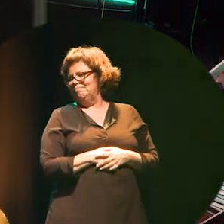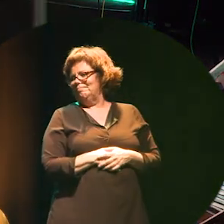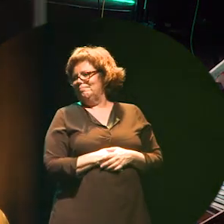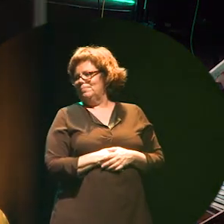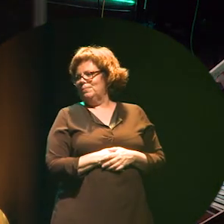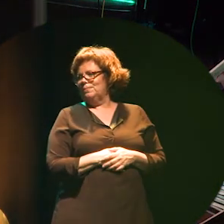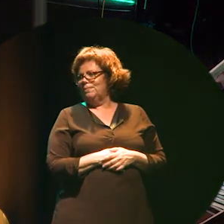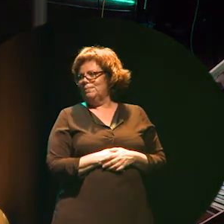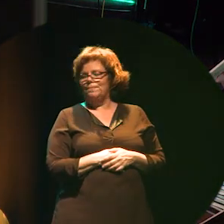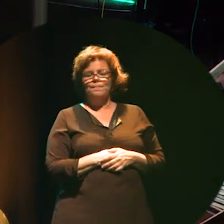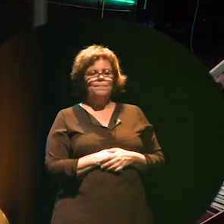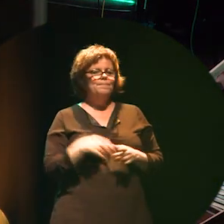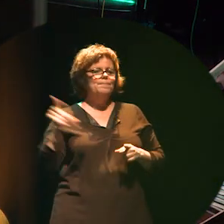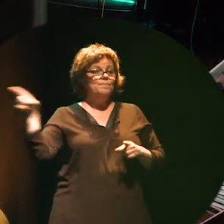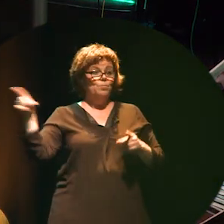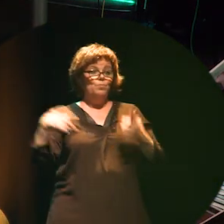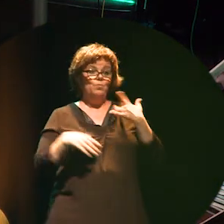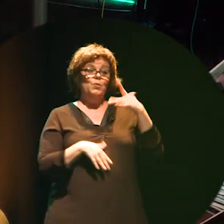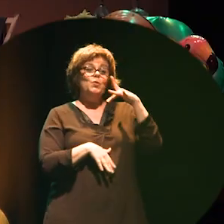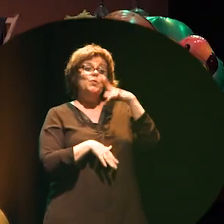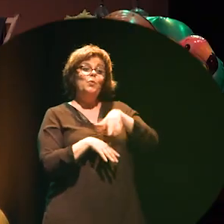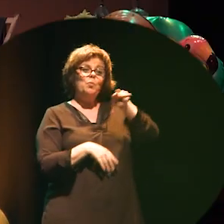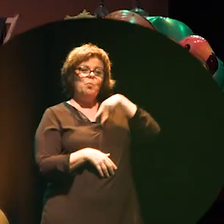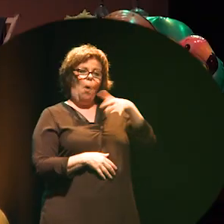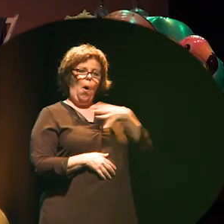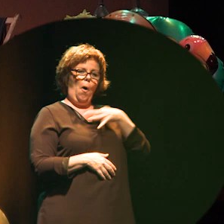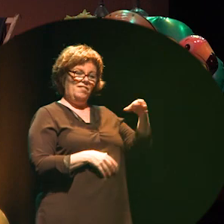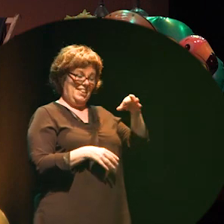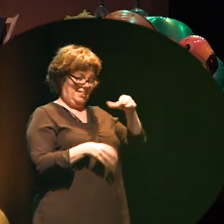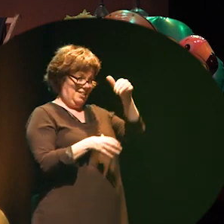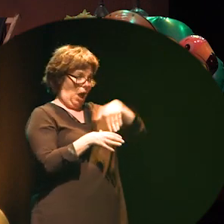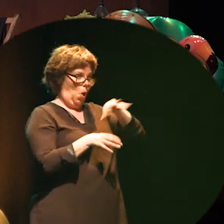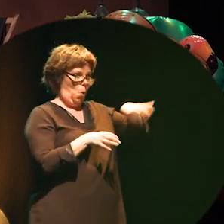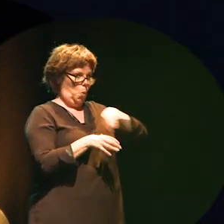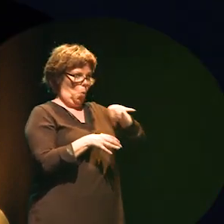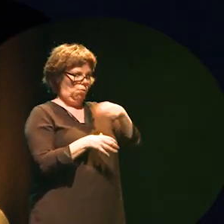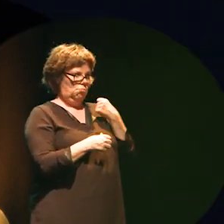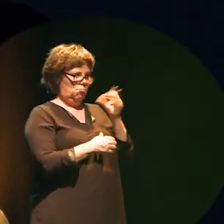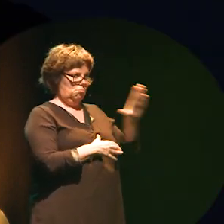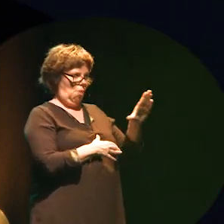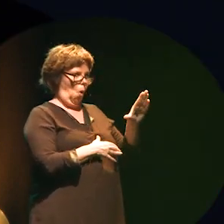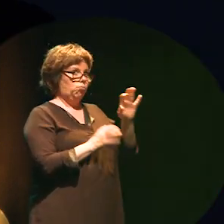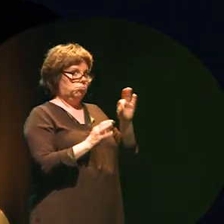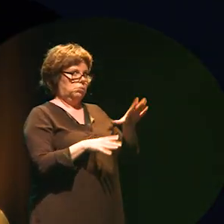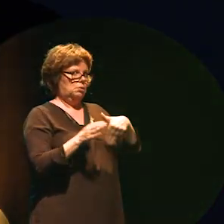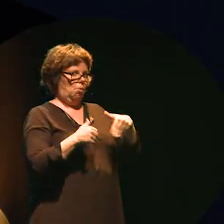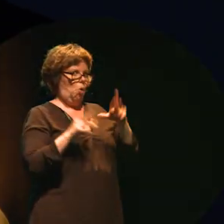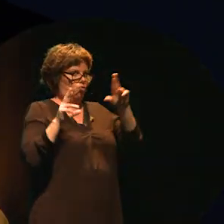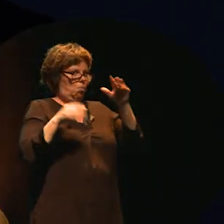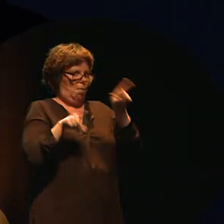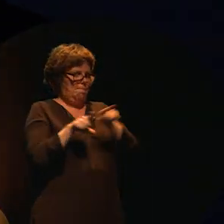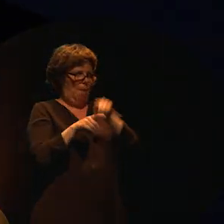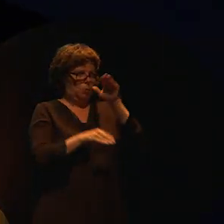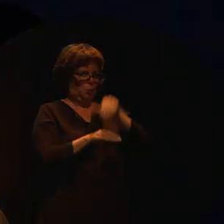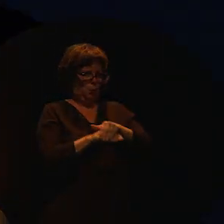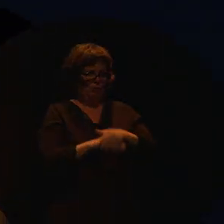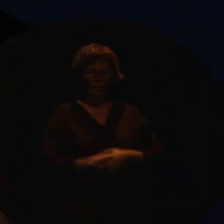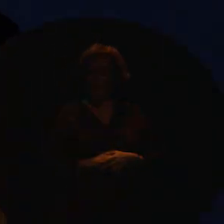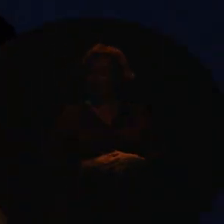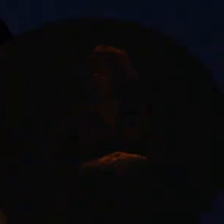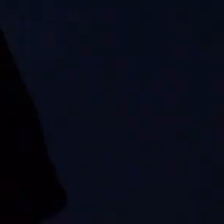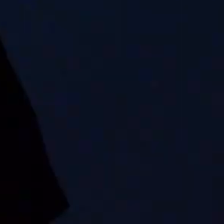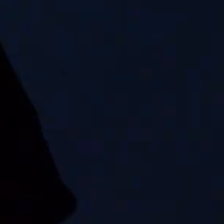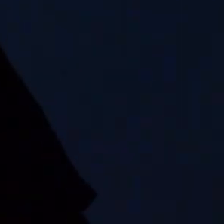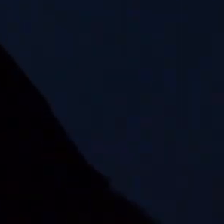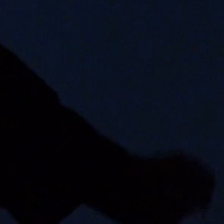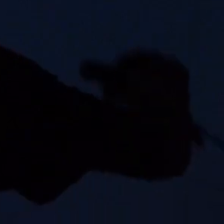Alors, j'ai fait cette expérience avec mon fils dans la cuisine. J'espère que ça va marcher. Ceci est un échantillon contenant des pigments